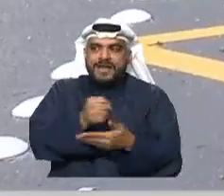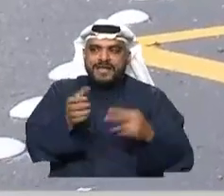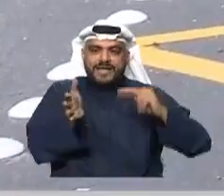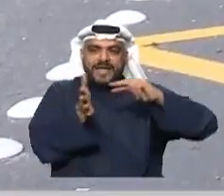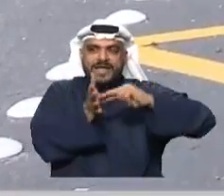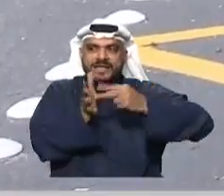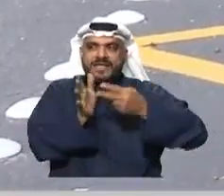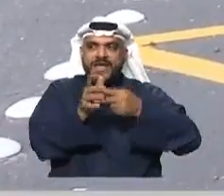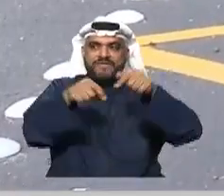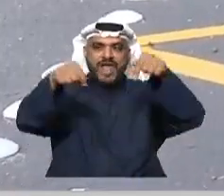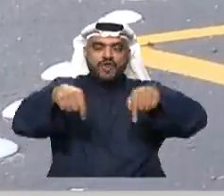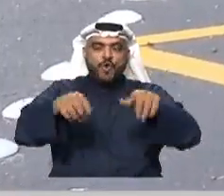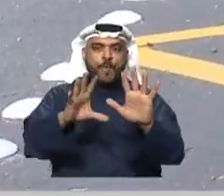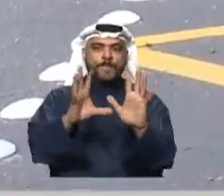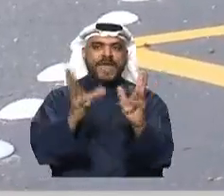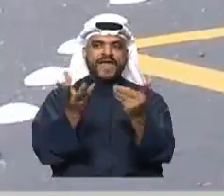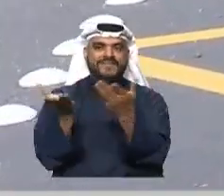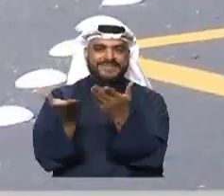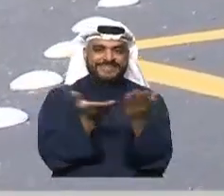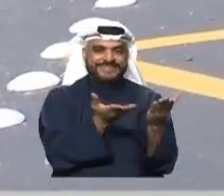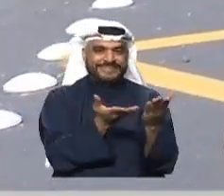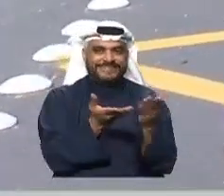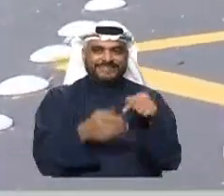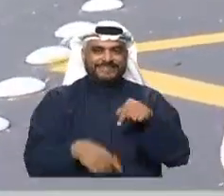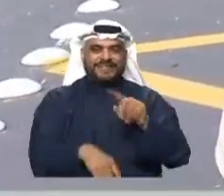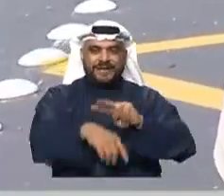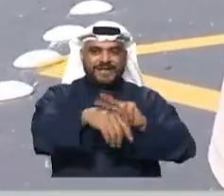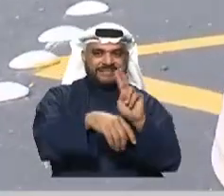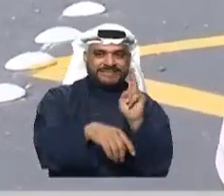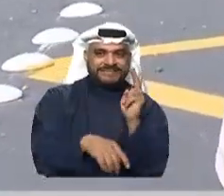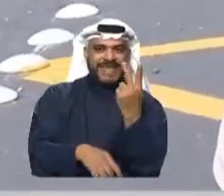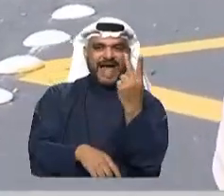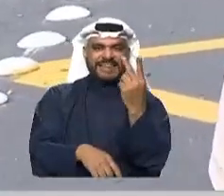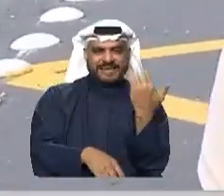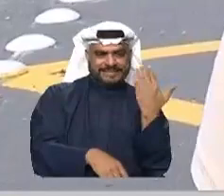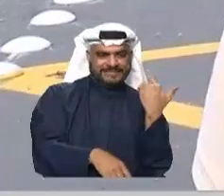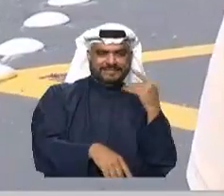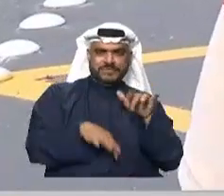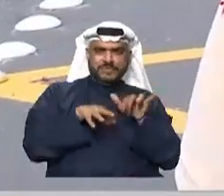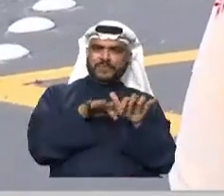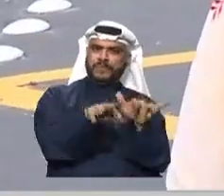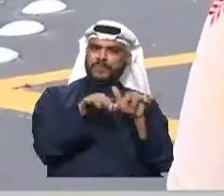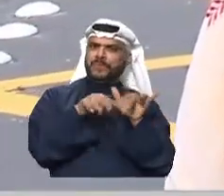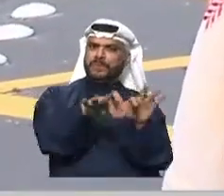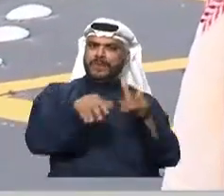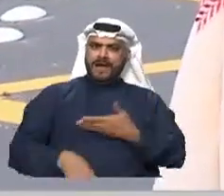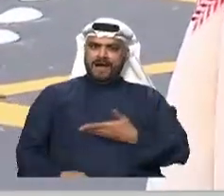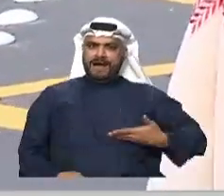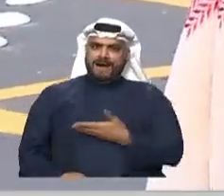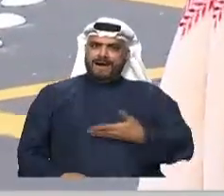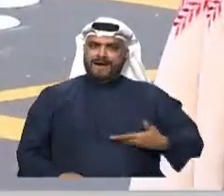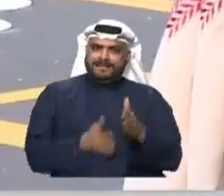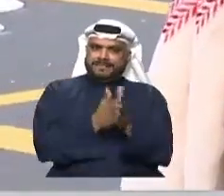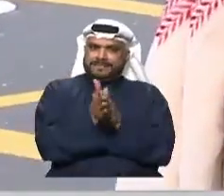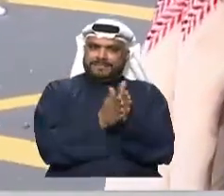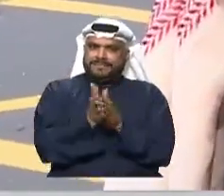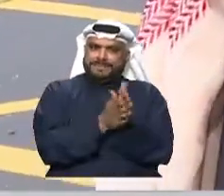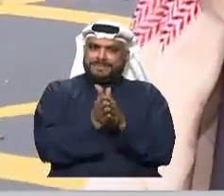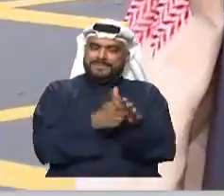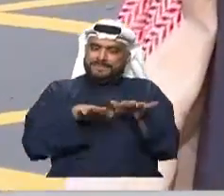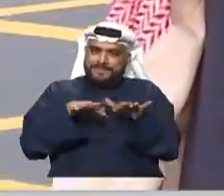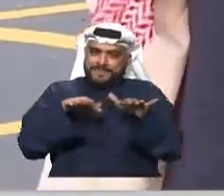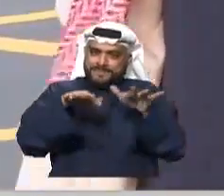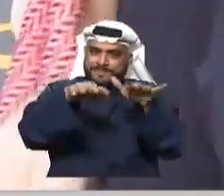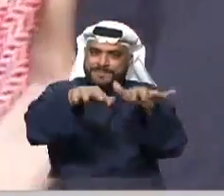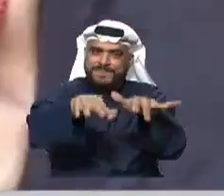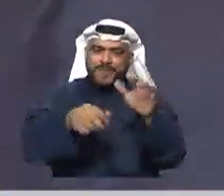المشهد اليوم قبل ساعتين وأكثر لمباراة منتخب الكويت